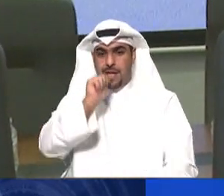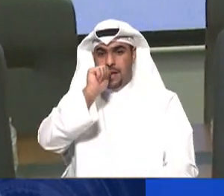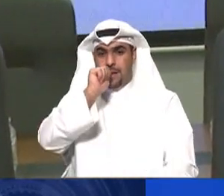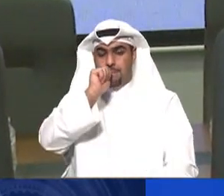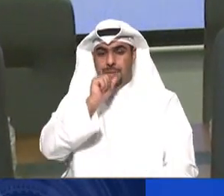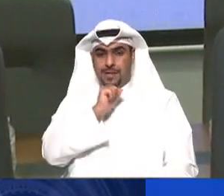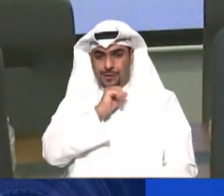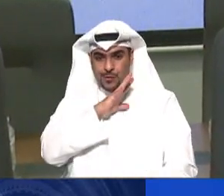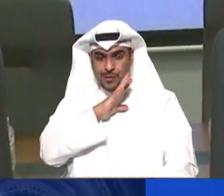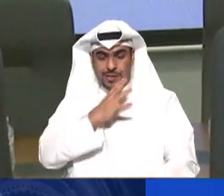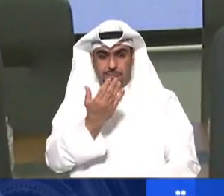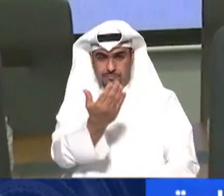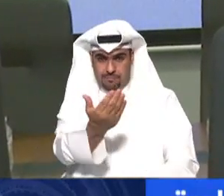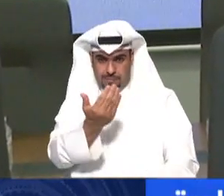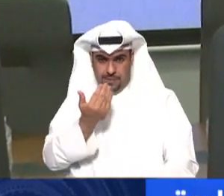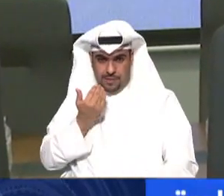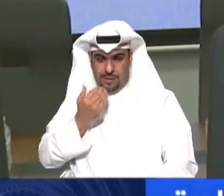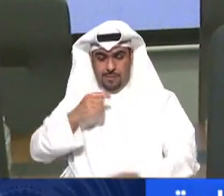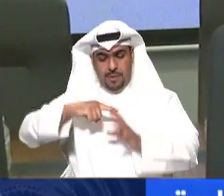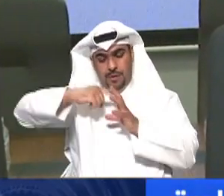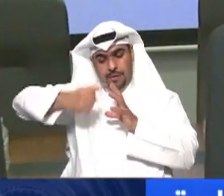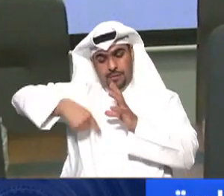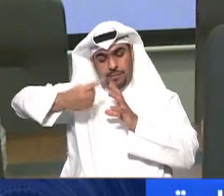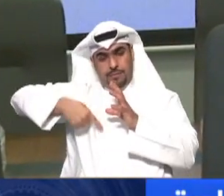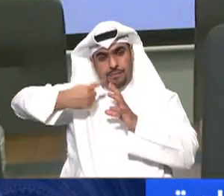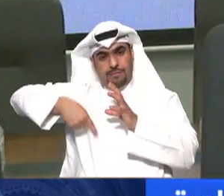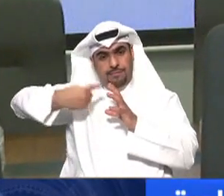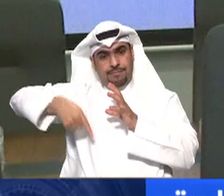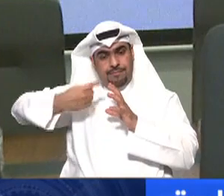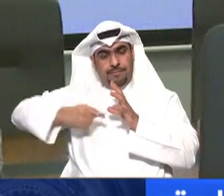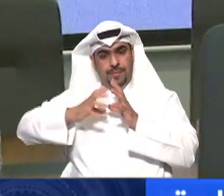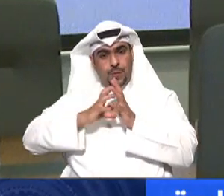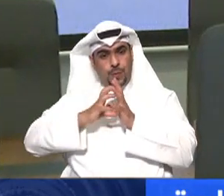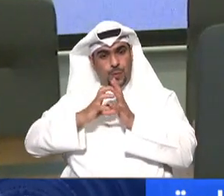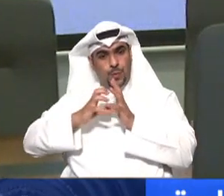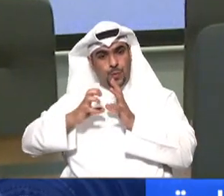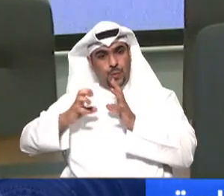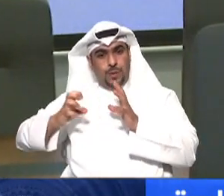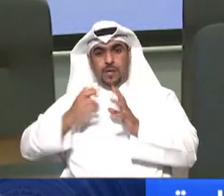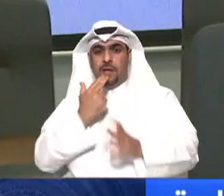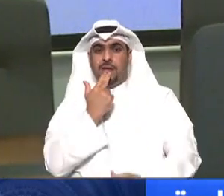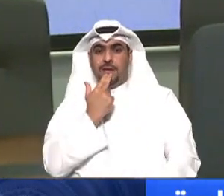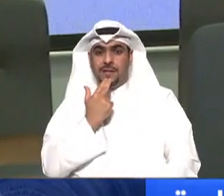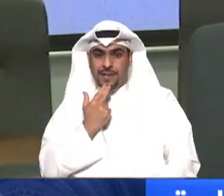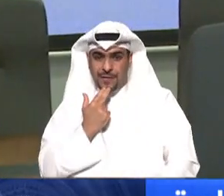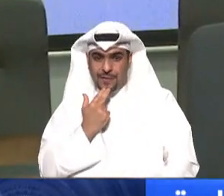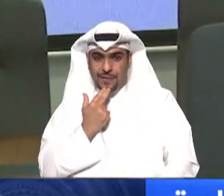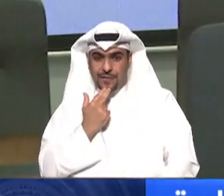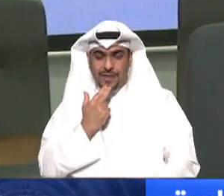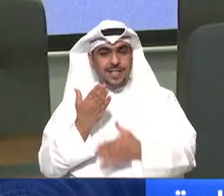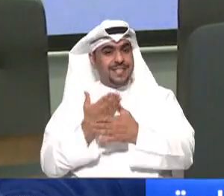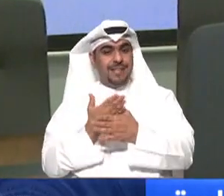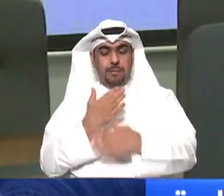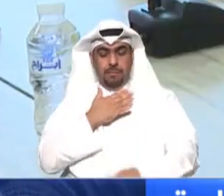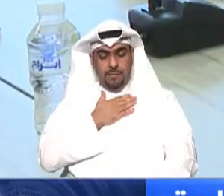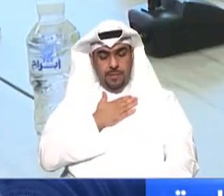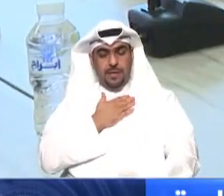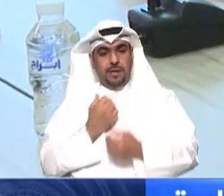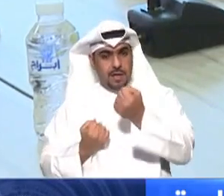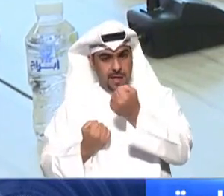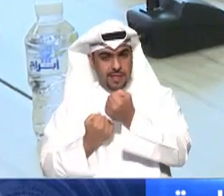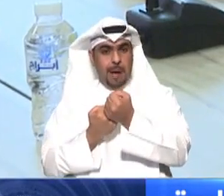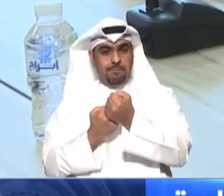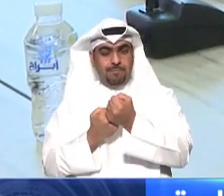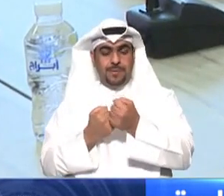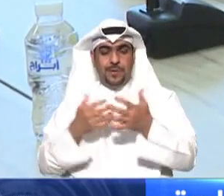والرباعية من باب دعم القطاع النفطي في عملياته المختلفة في إنتاج النفط.